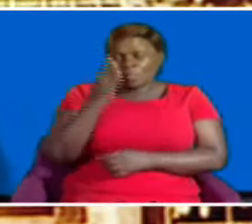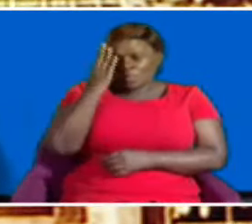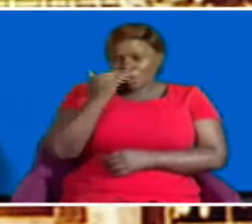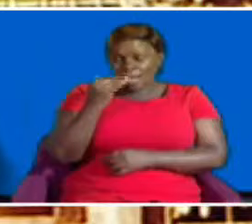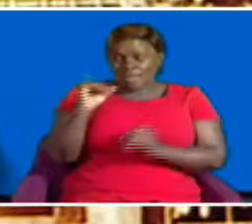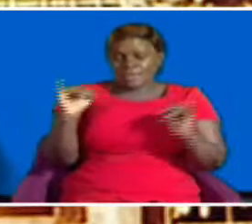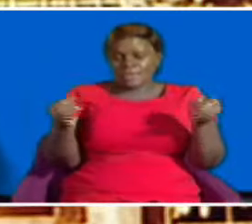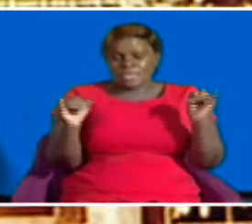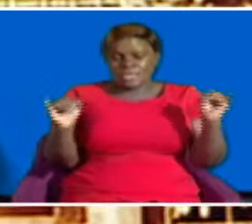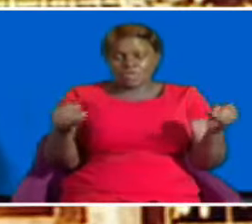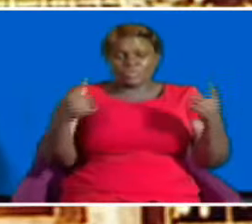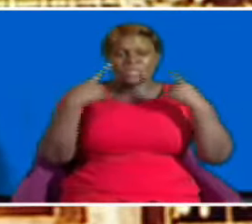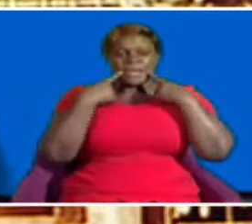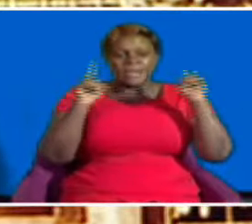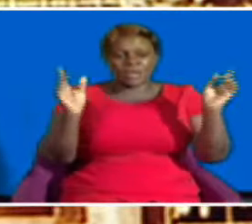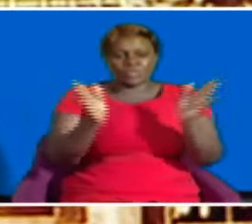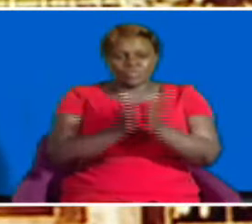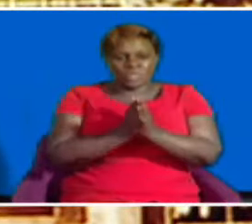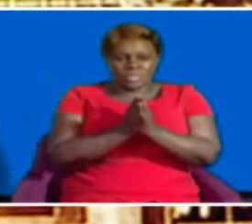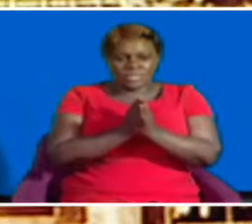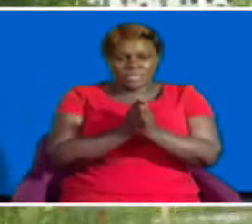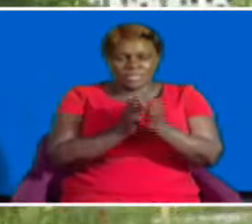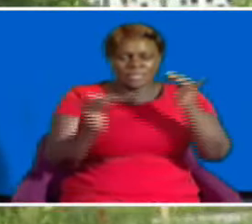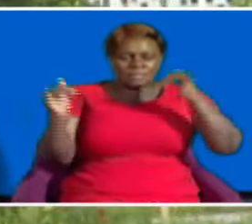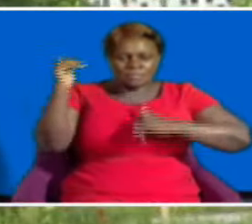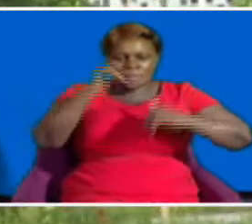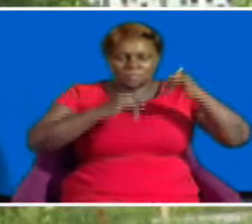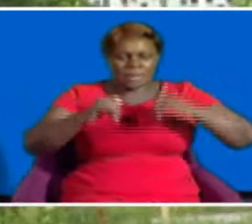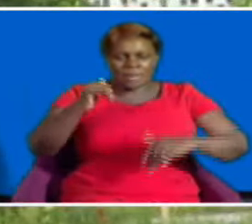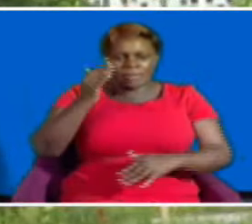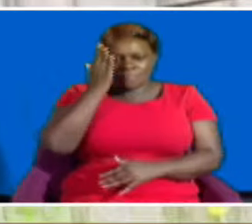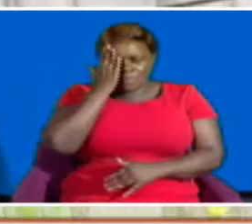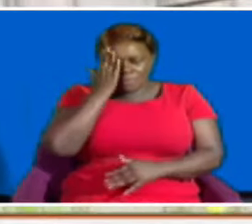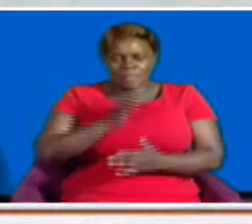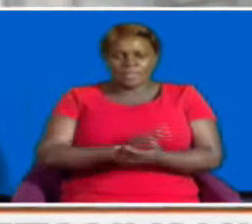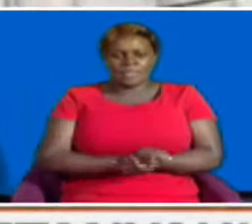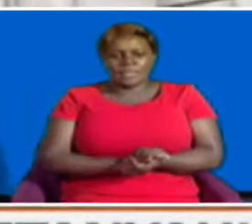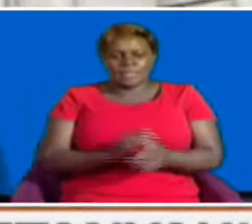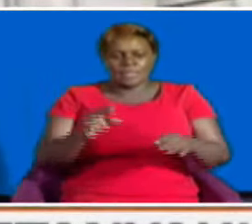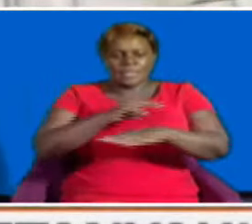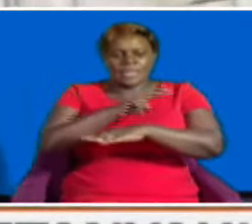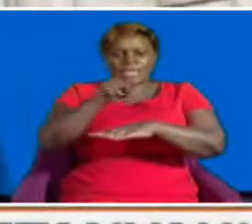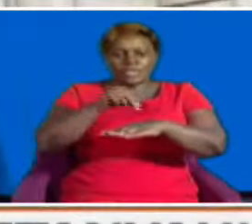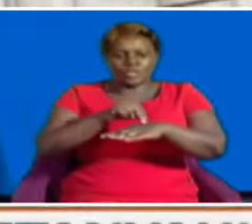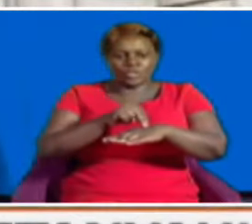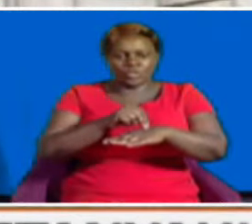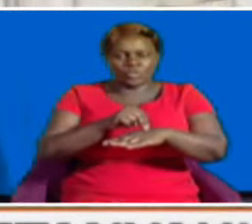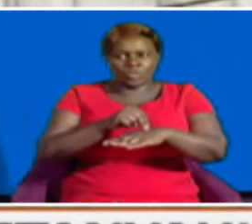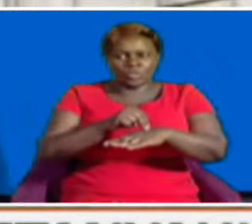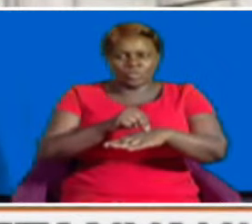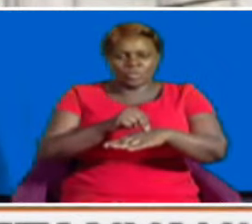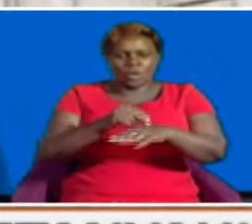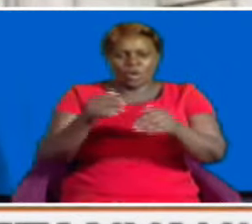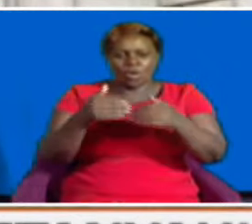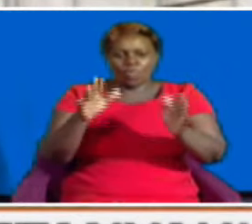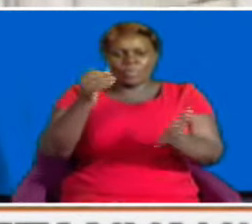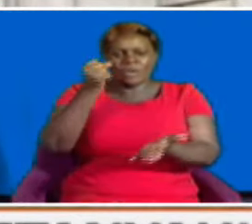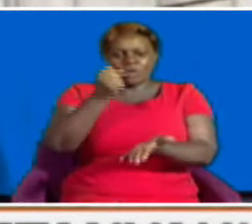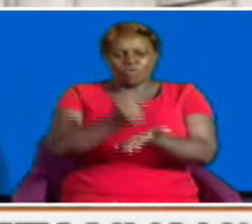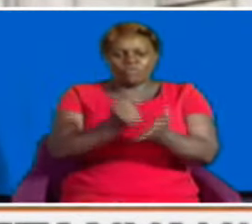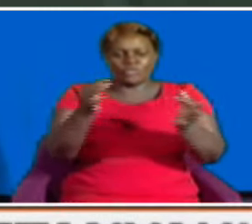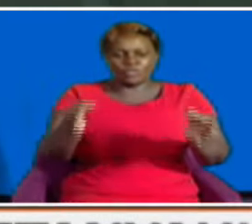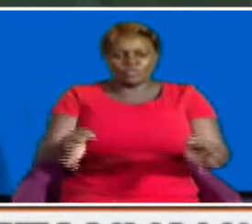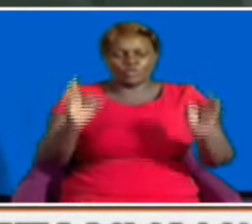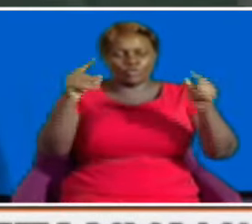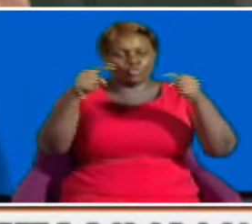wa taarifa iliyotolewa na waziri wa masuala ya kigeni ya Israel Kratz. Taifa hilo la Kiyahudi limefungua afisi maalum